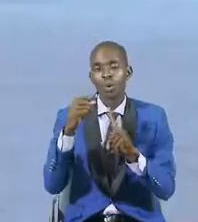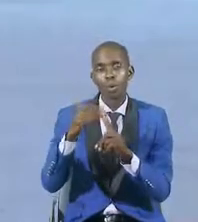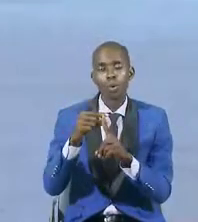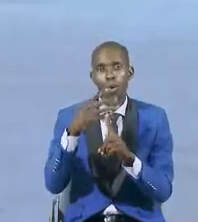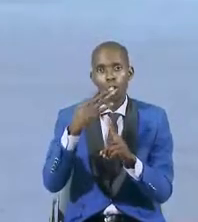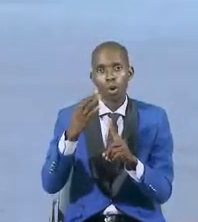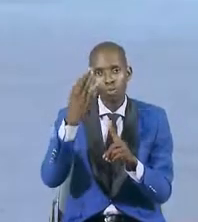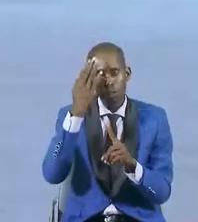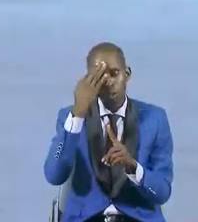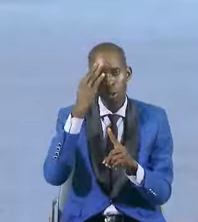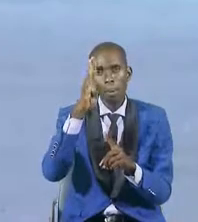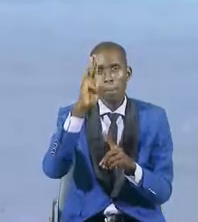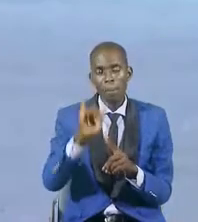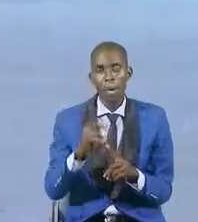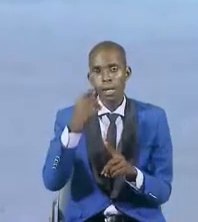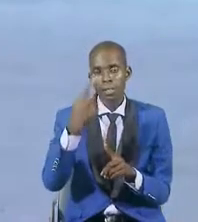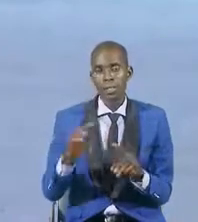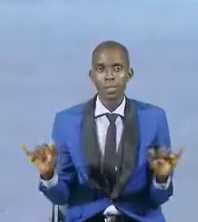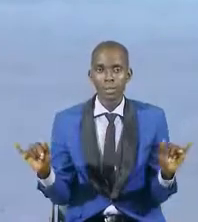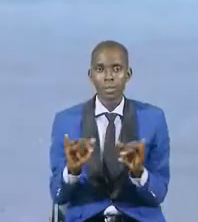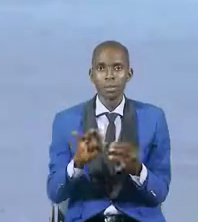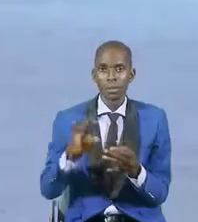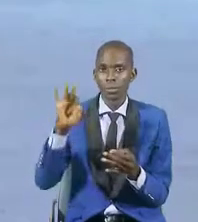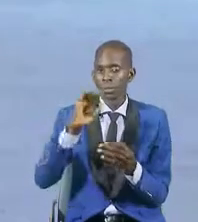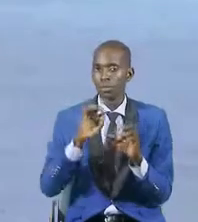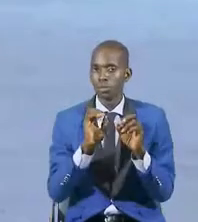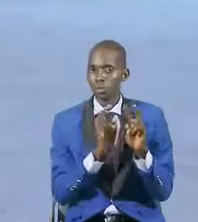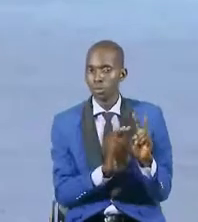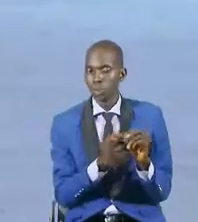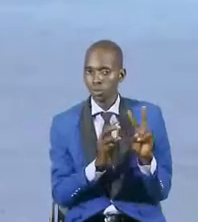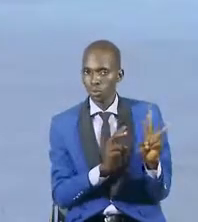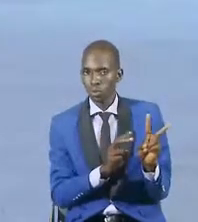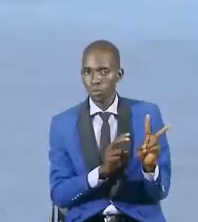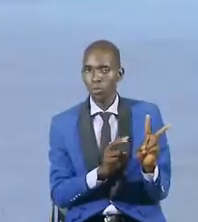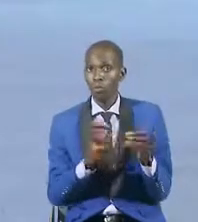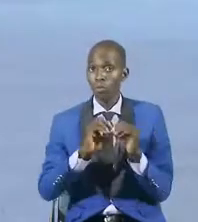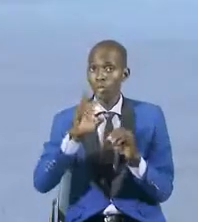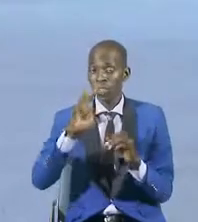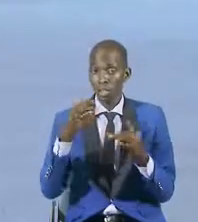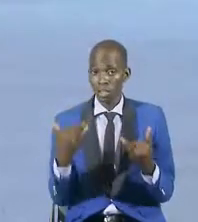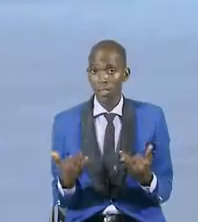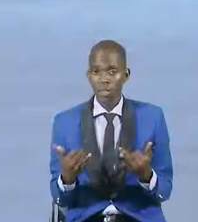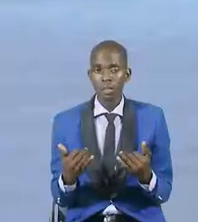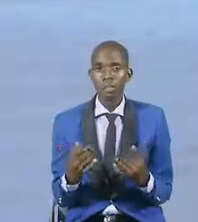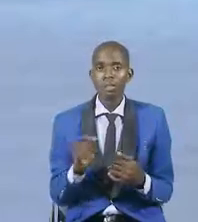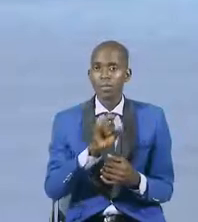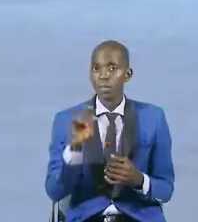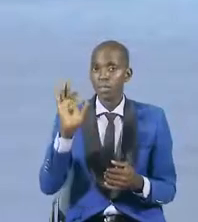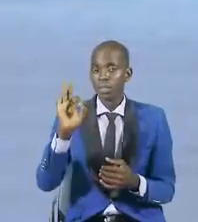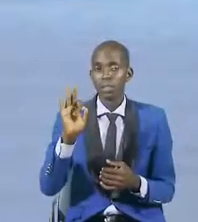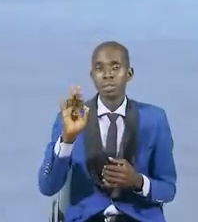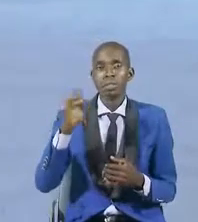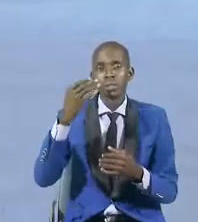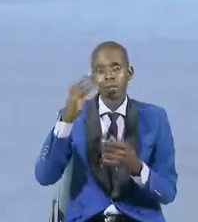une parole de connaissance selon le même esprit. Verset 9. Numéro 3. À un